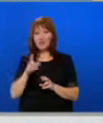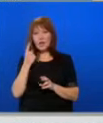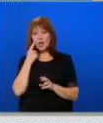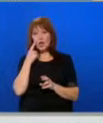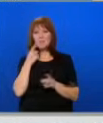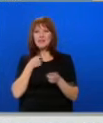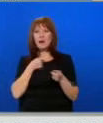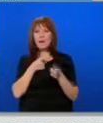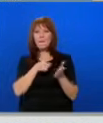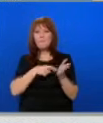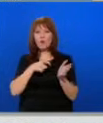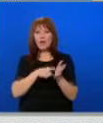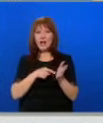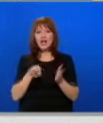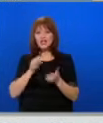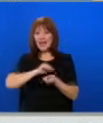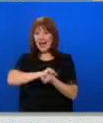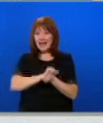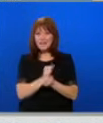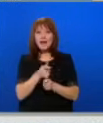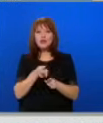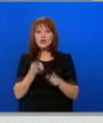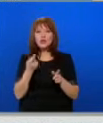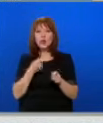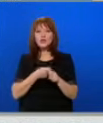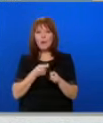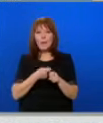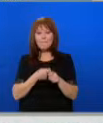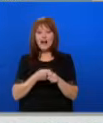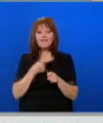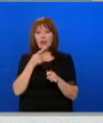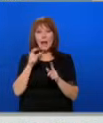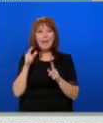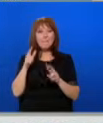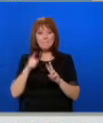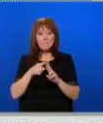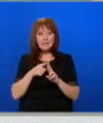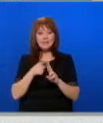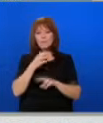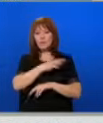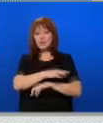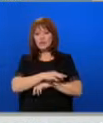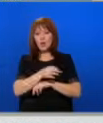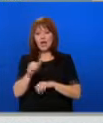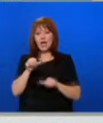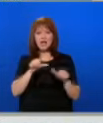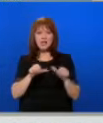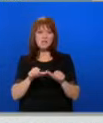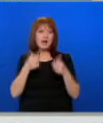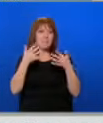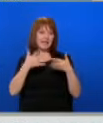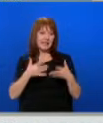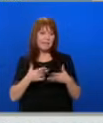пропаганда. Казва, че би размазал създателите на PISA по история, биология, химия, математика и литература, включително